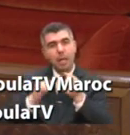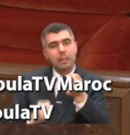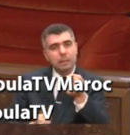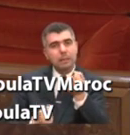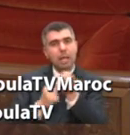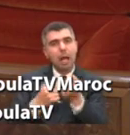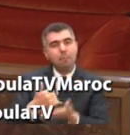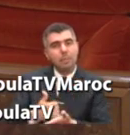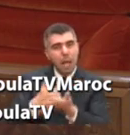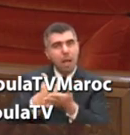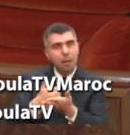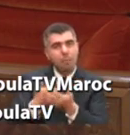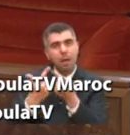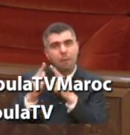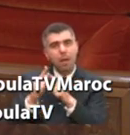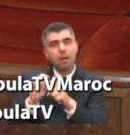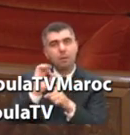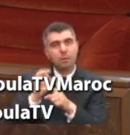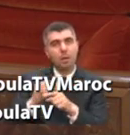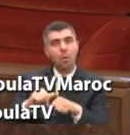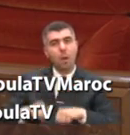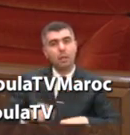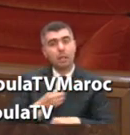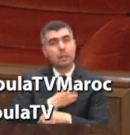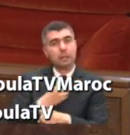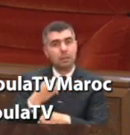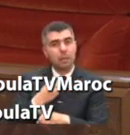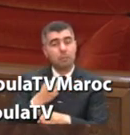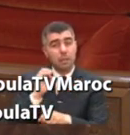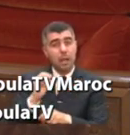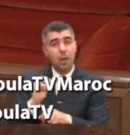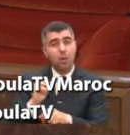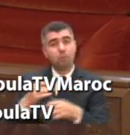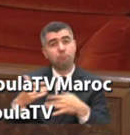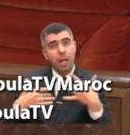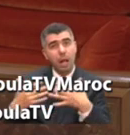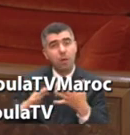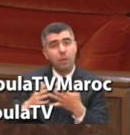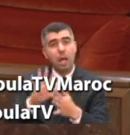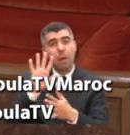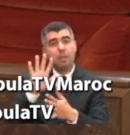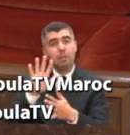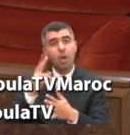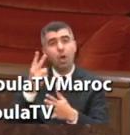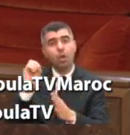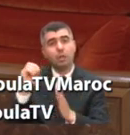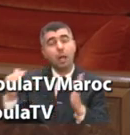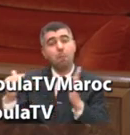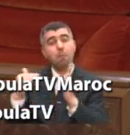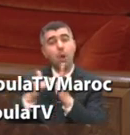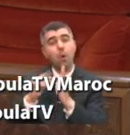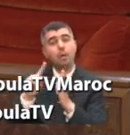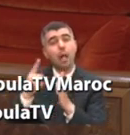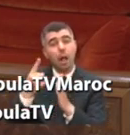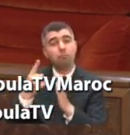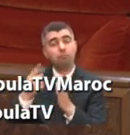التعاضدية المرتبطة بقطاع الصحة خصوصا التعاضدية ديال الفنانين، وصلنا تقريبا 520 مليون سنتيم يعني 5 مليون درهم